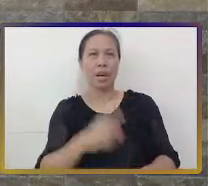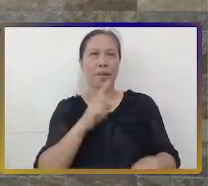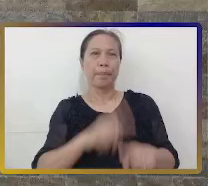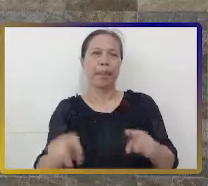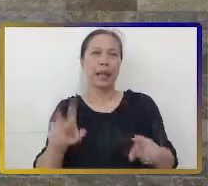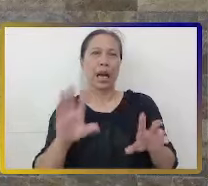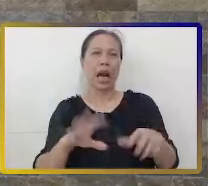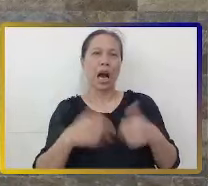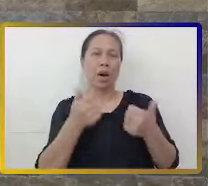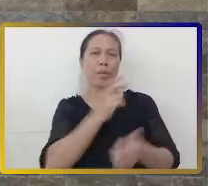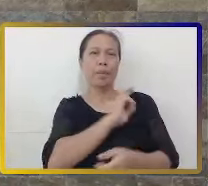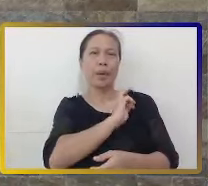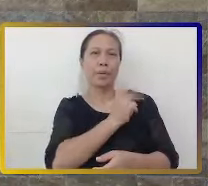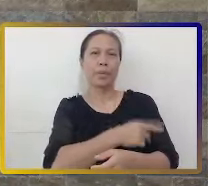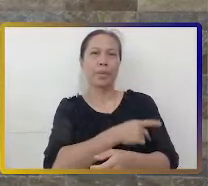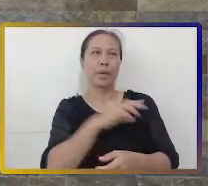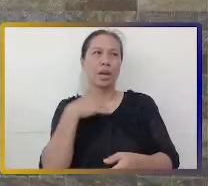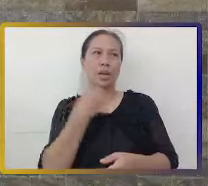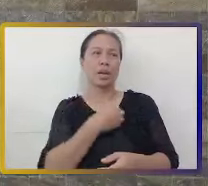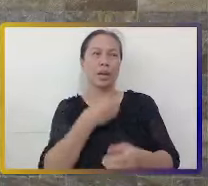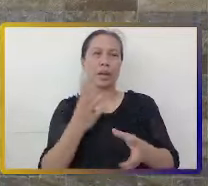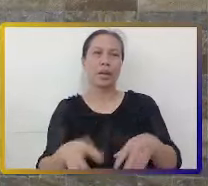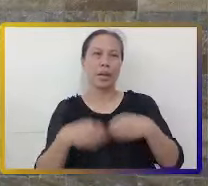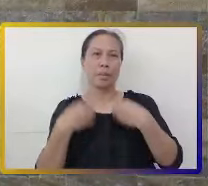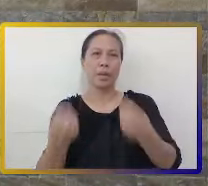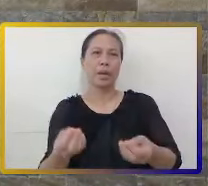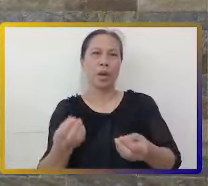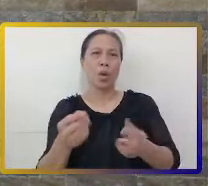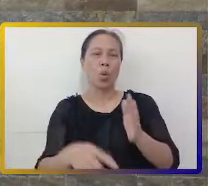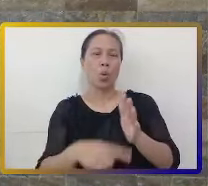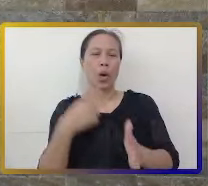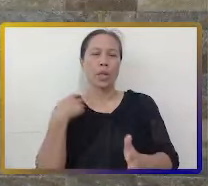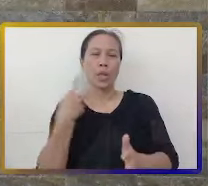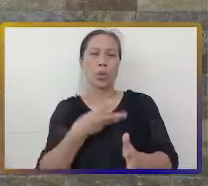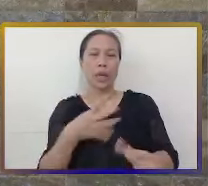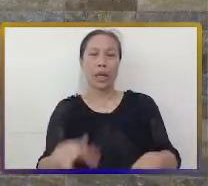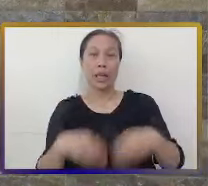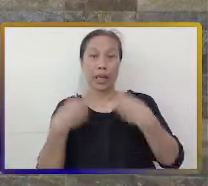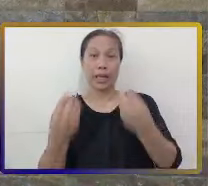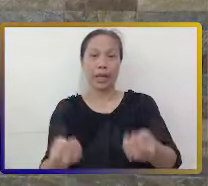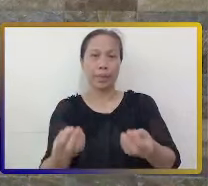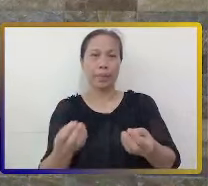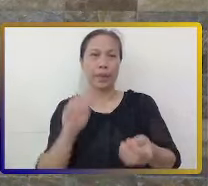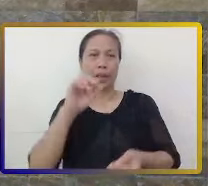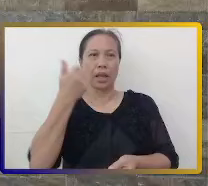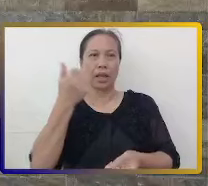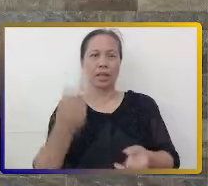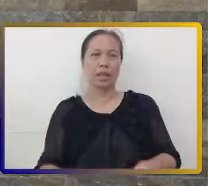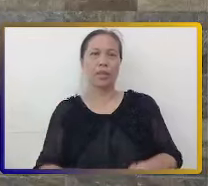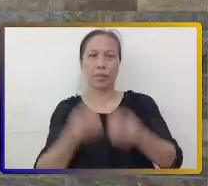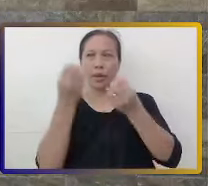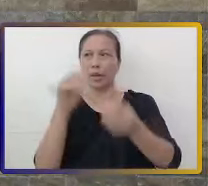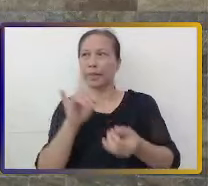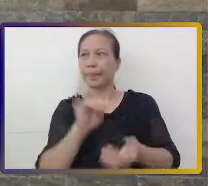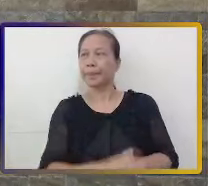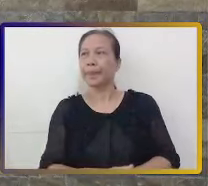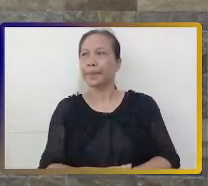mo once you give your tides an offering once you bring your tides and offering Can you see the power Look at this